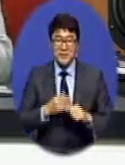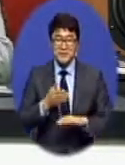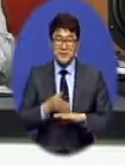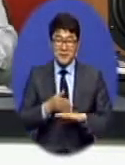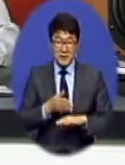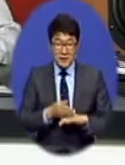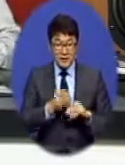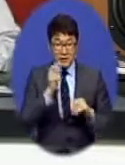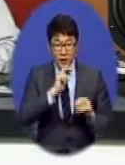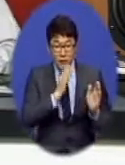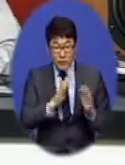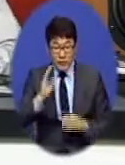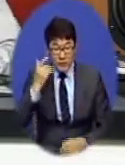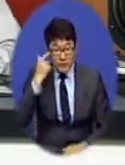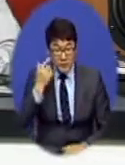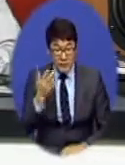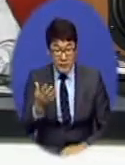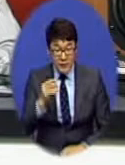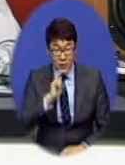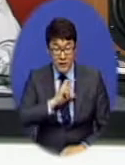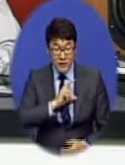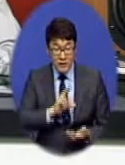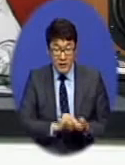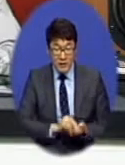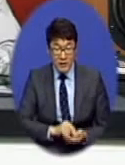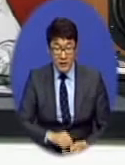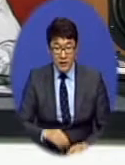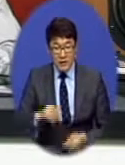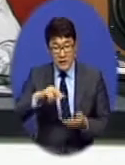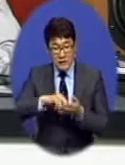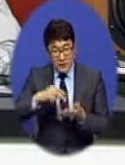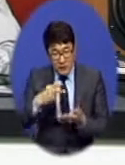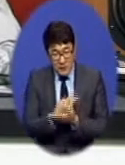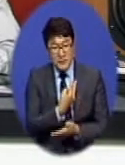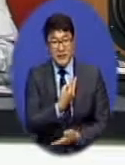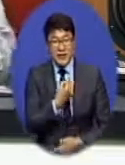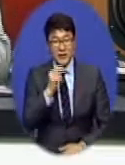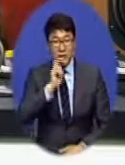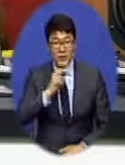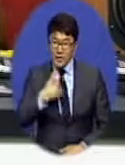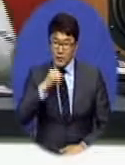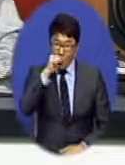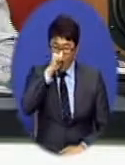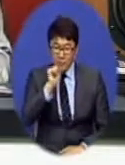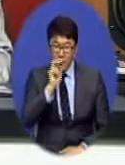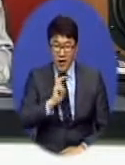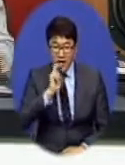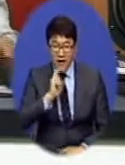자, 준비되신 곡은 어떤 노래죠? 네, 서주경 씨의 쓰러집니다입니다. 쓰러집니다. 제가 좋아하는 네.